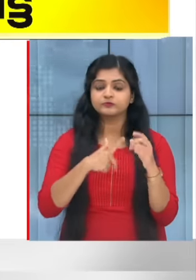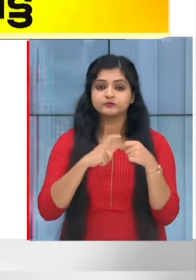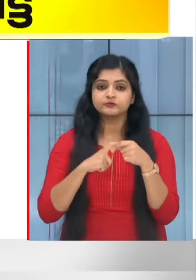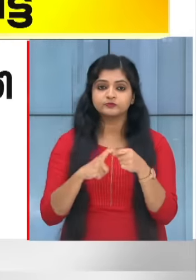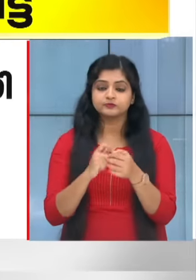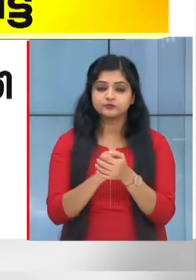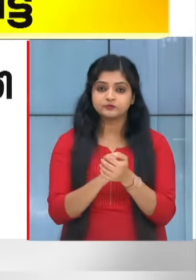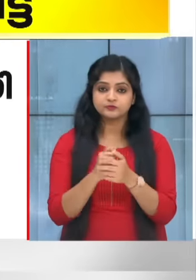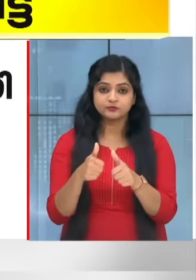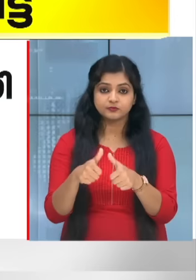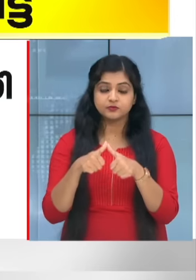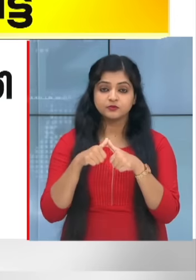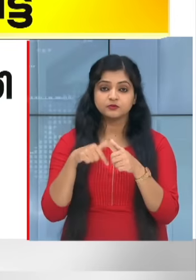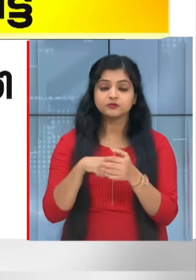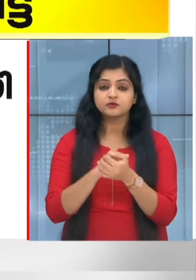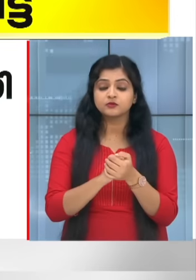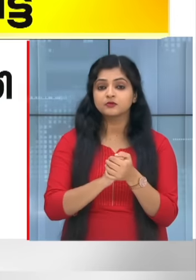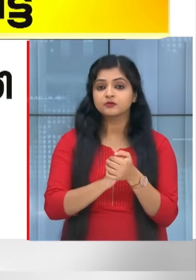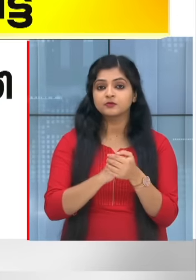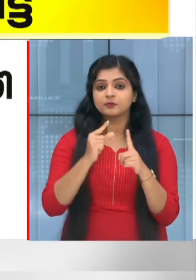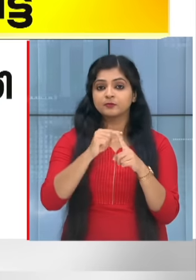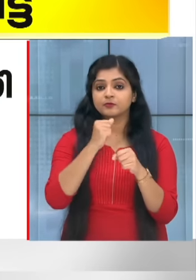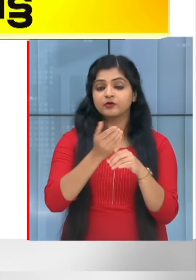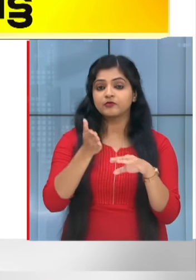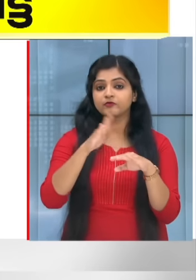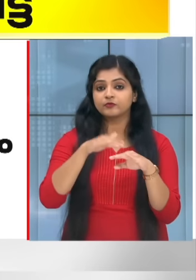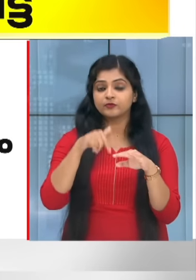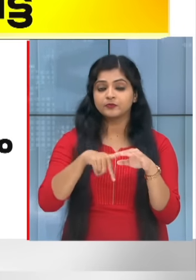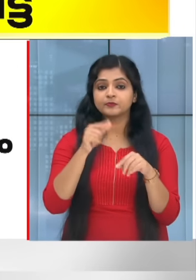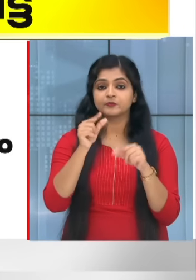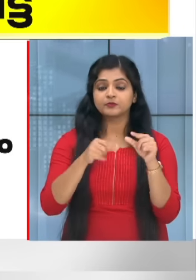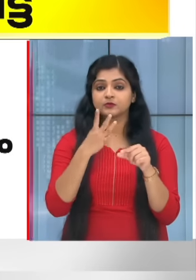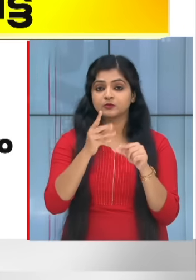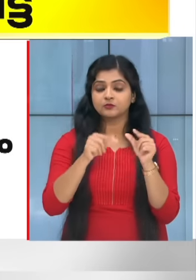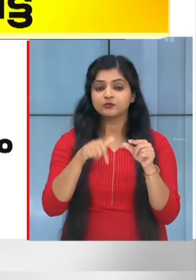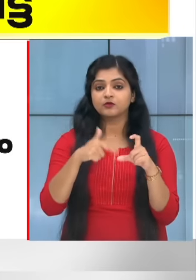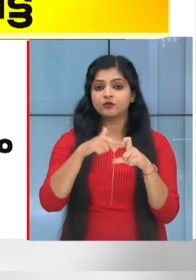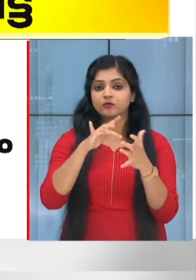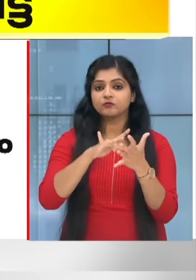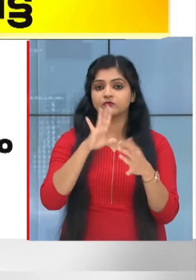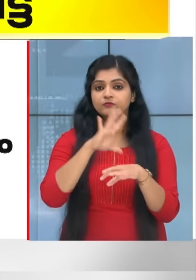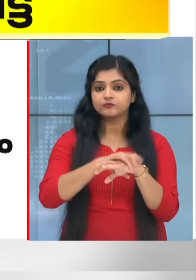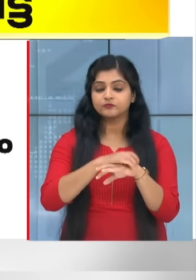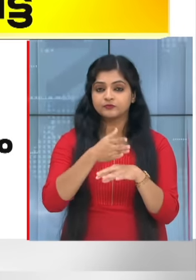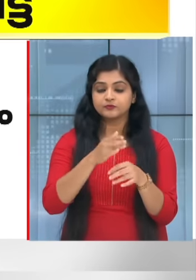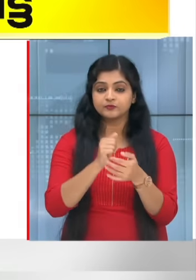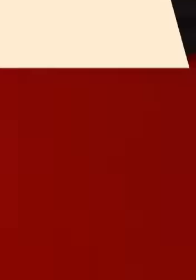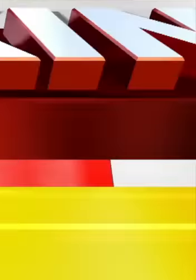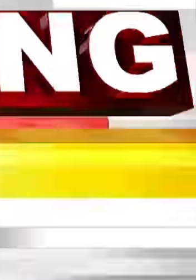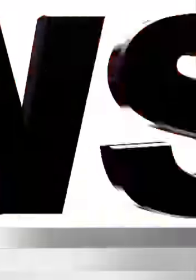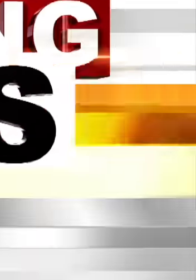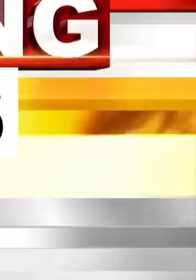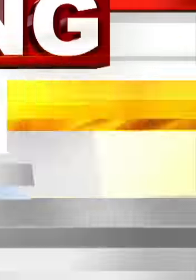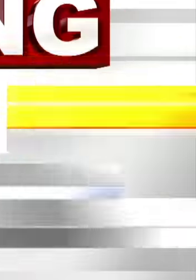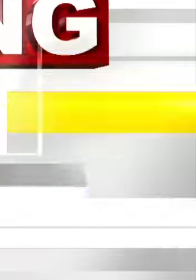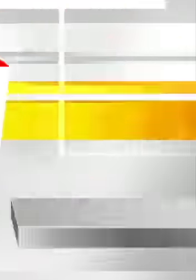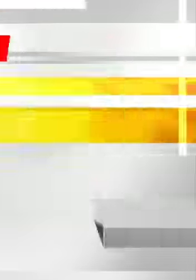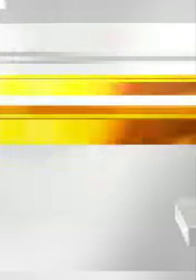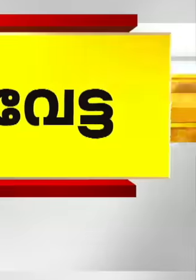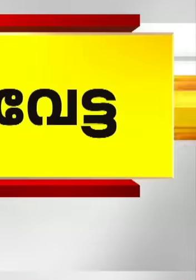പ്രവിധ, പാലക്കാട് പട്ടാമ്പി സ്വദേശികളായ 3 വിദ്യാർത്ഥികളാണ് കൊച്ചിയിൽ പിടിയിലായത്. ഇവർ പാലക്കാട് തന്നെ നിയമ വിദ്യാർത്ഥികളാണ്.